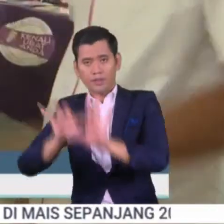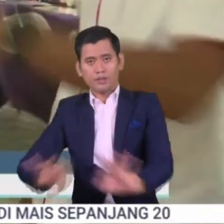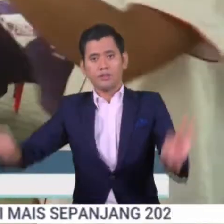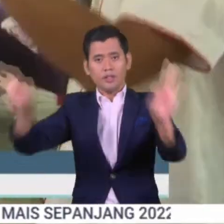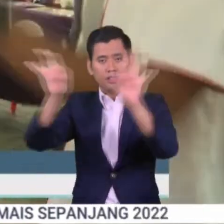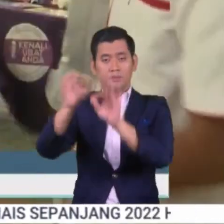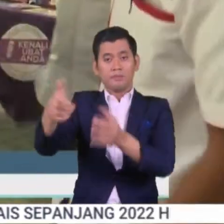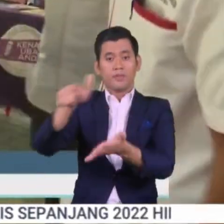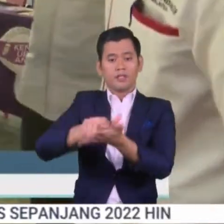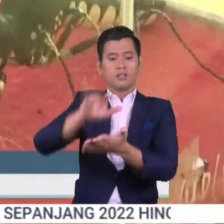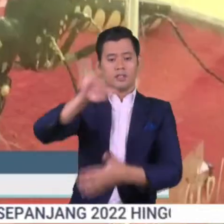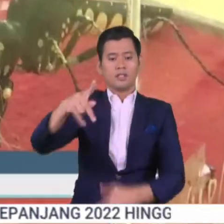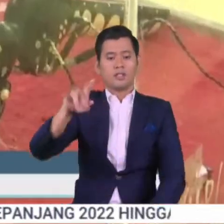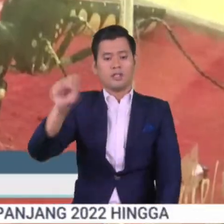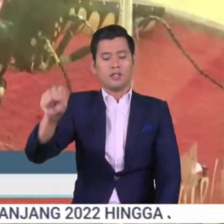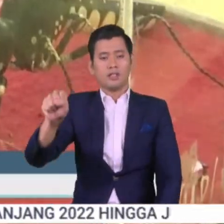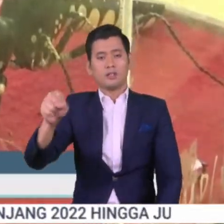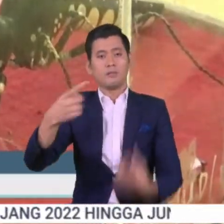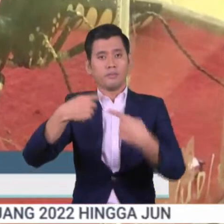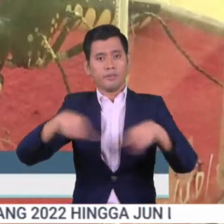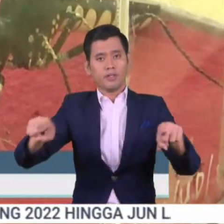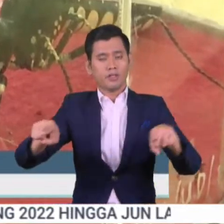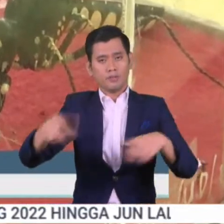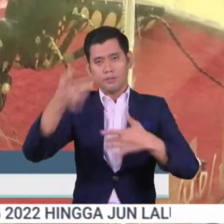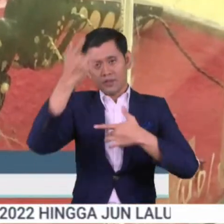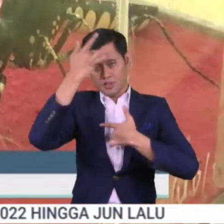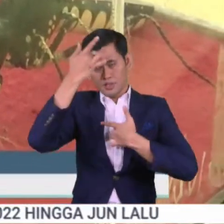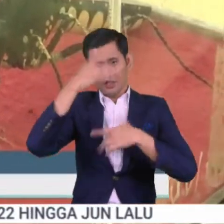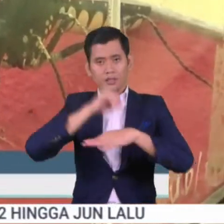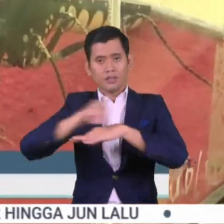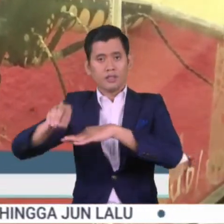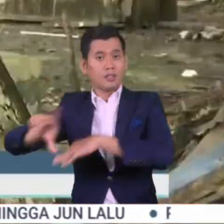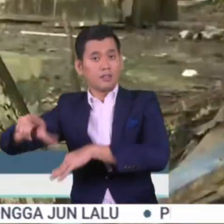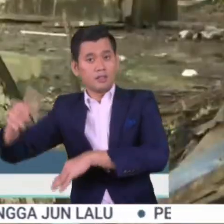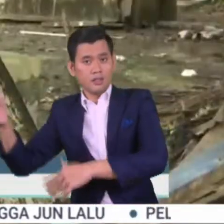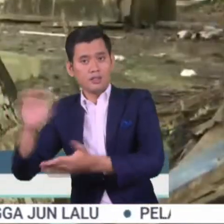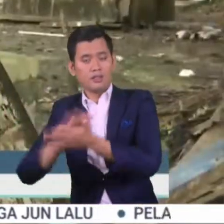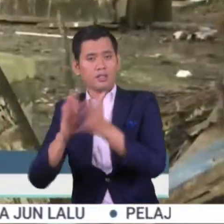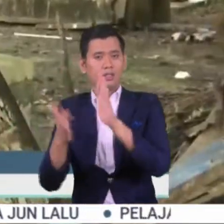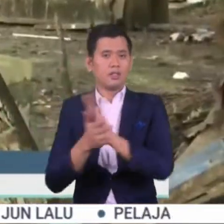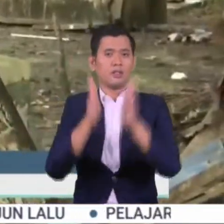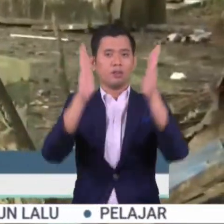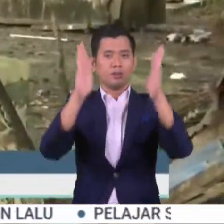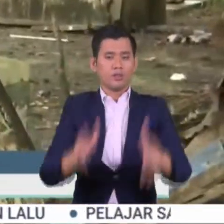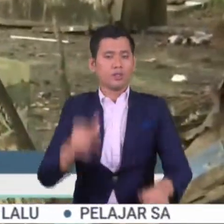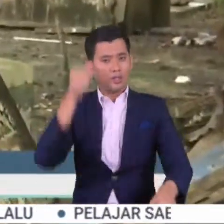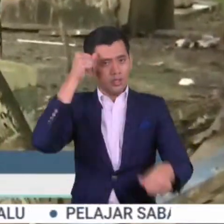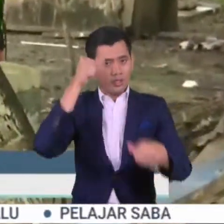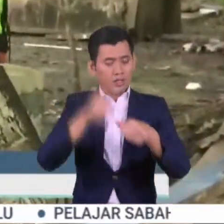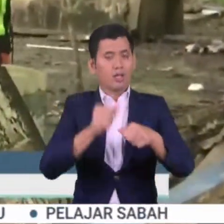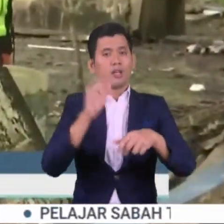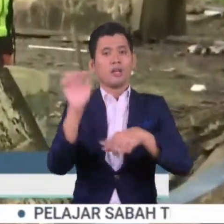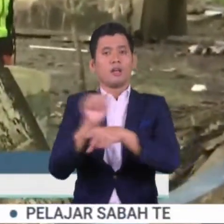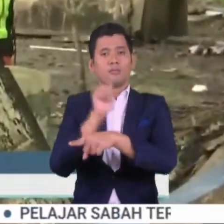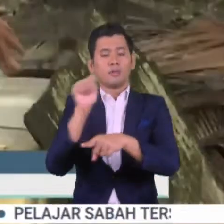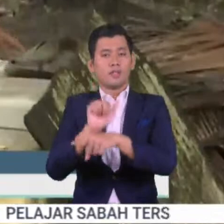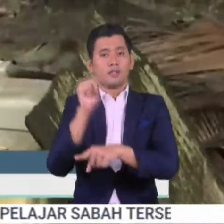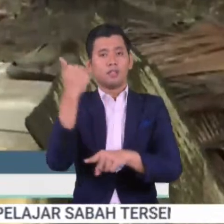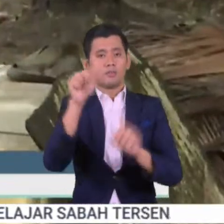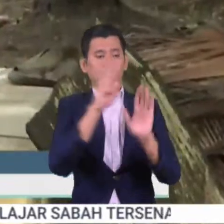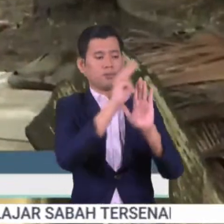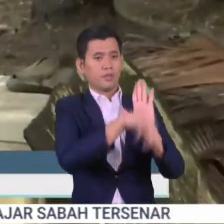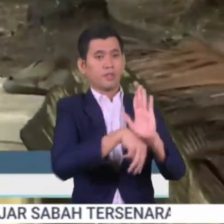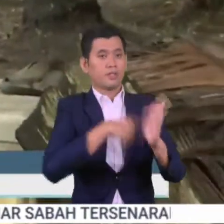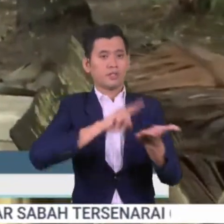yang dilaporkan JKNS berbanding penyakit berjangkit lain. Justru itu, orang ramai diingatkan mengamalkan 10 minit